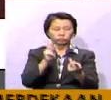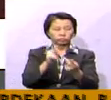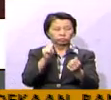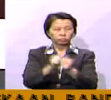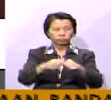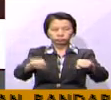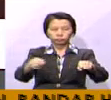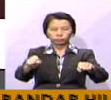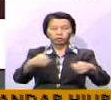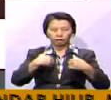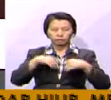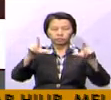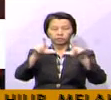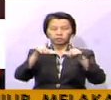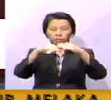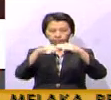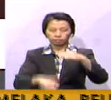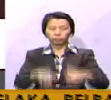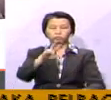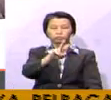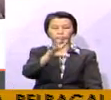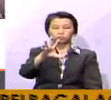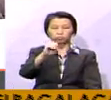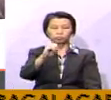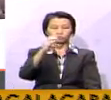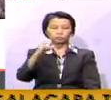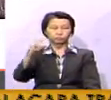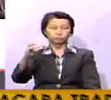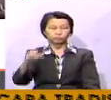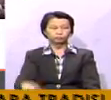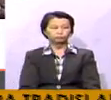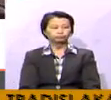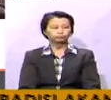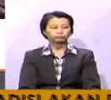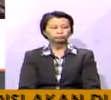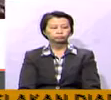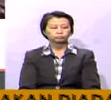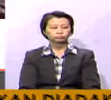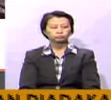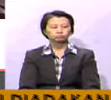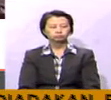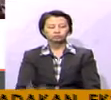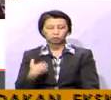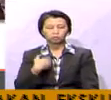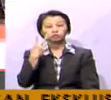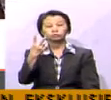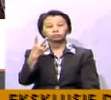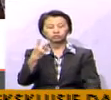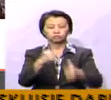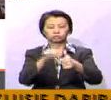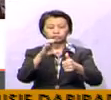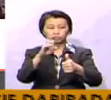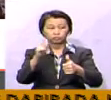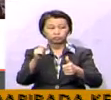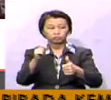penunggang negara yang mempunyai lesen di bawah 250cc. Kita ada dua segmen sebenarnya. Segmen pertama adalah CKD.